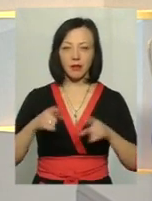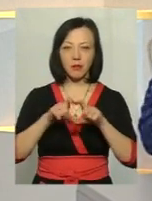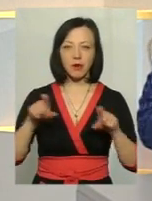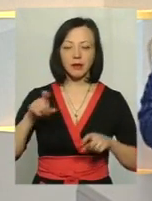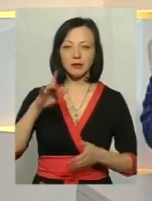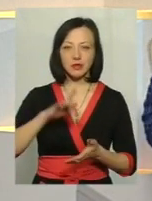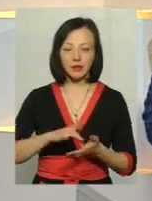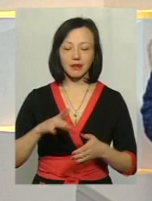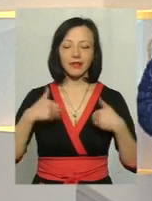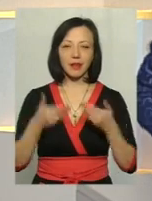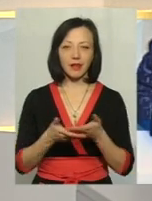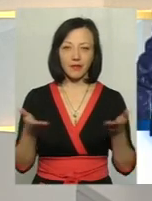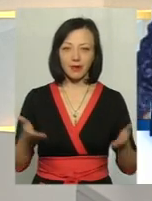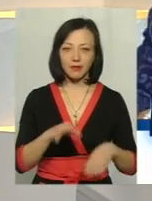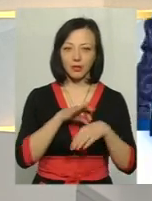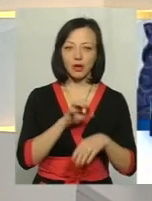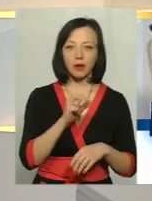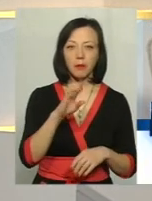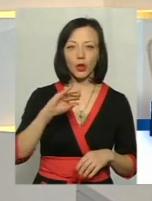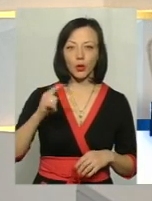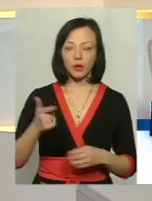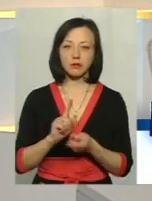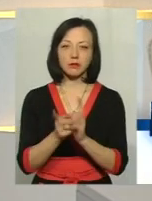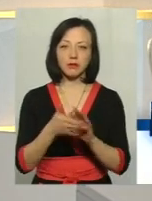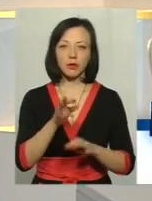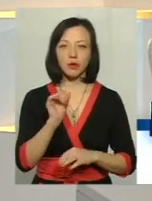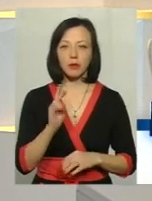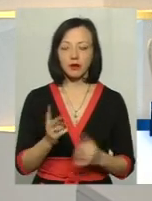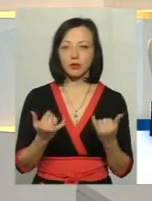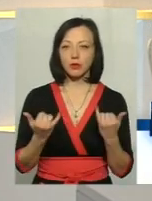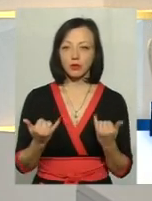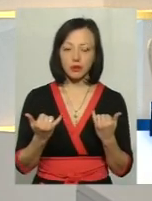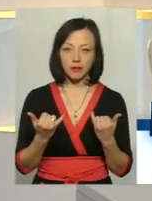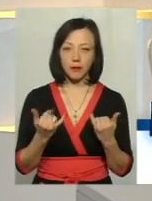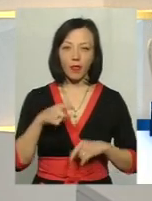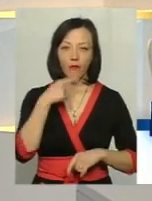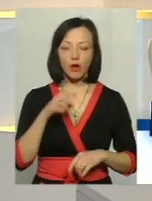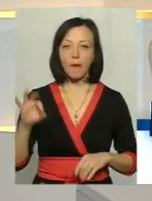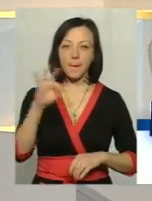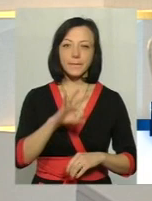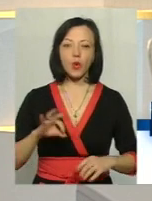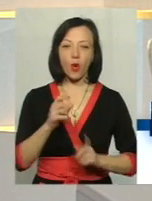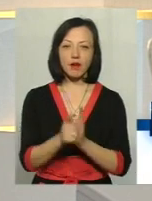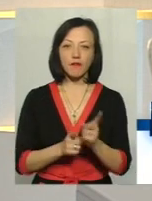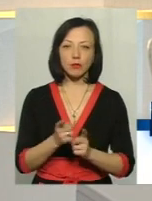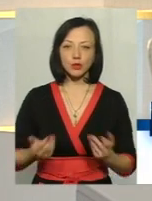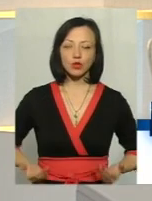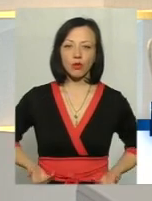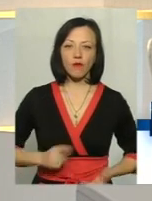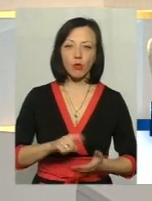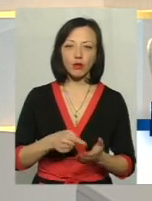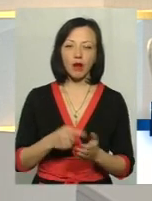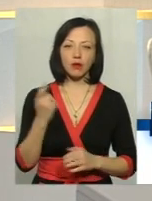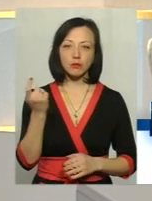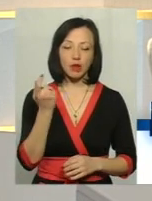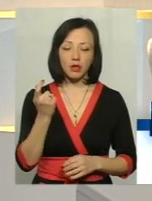тема. Я Анна Бендюк, переклад на жестову мову Ольга Рибак. І сьогодні ми говоримо про реформу житлово-комунального